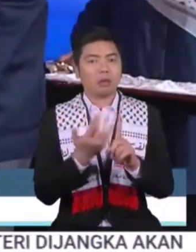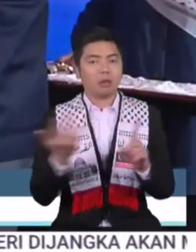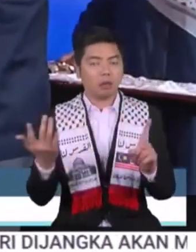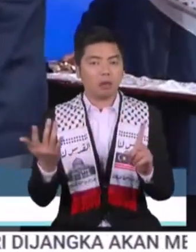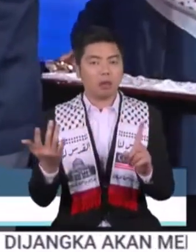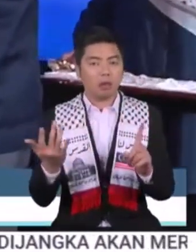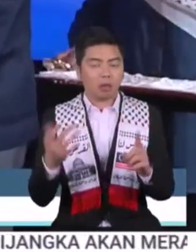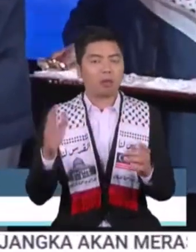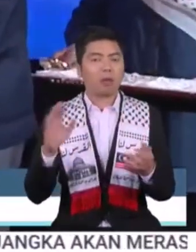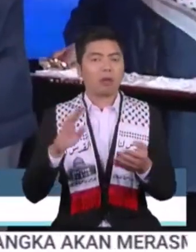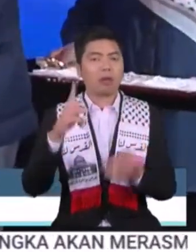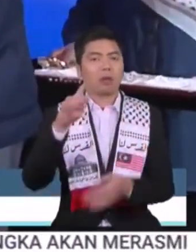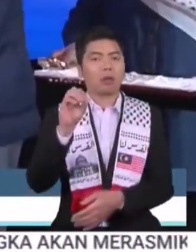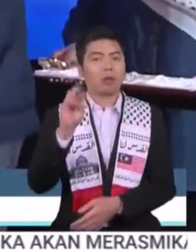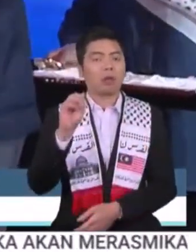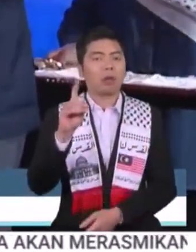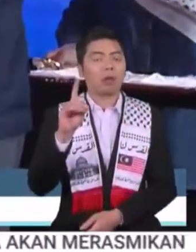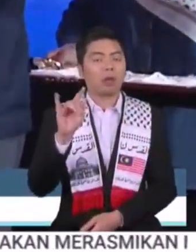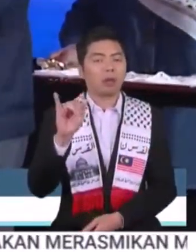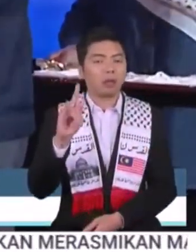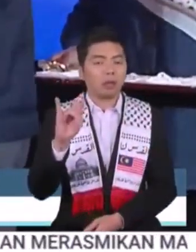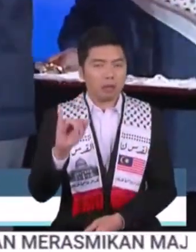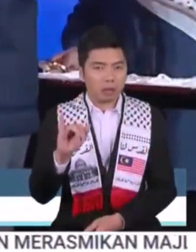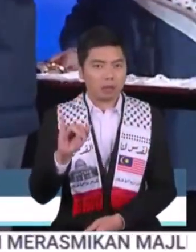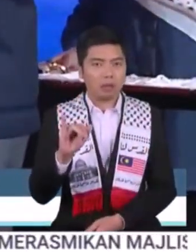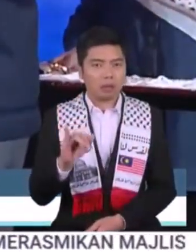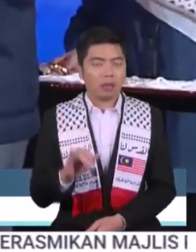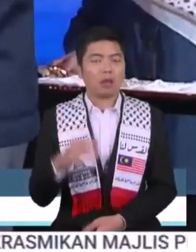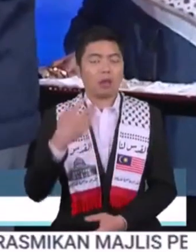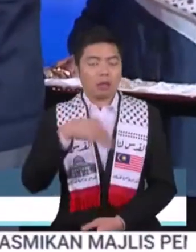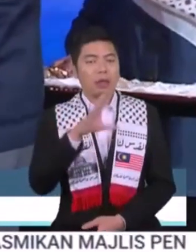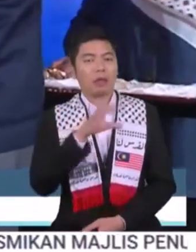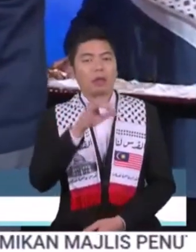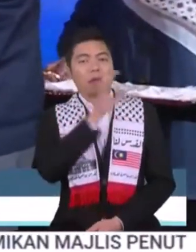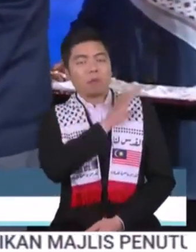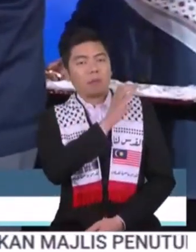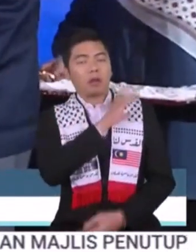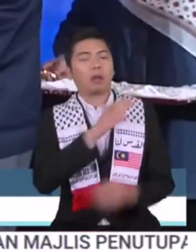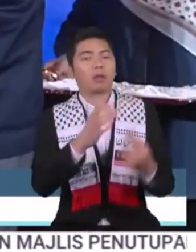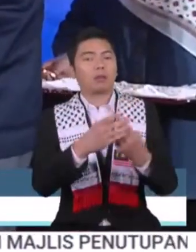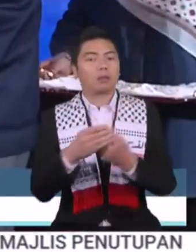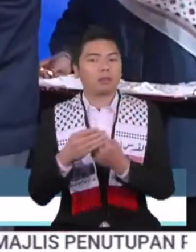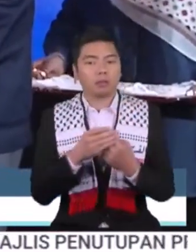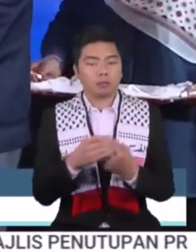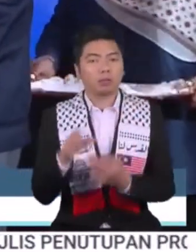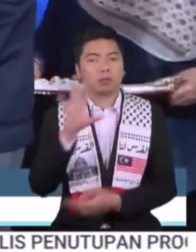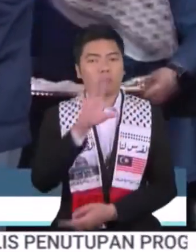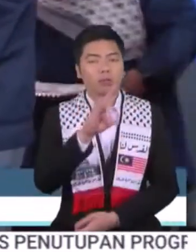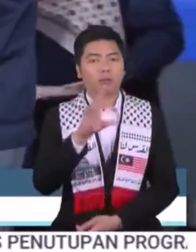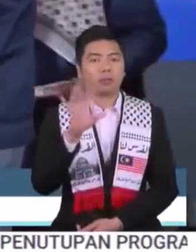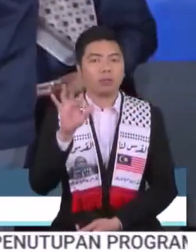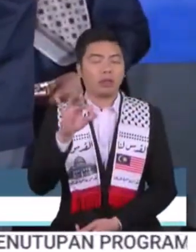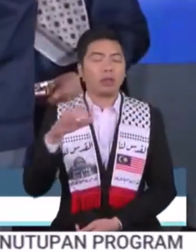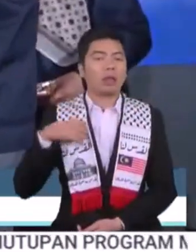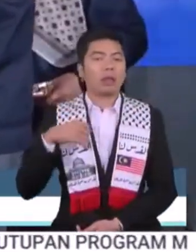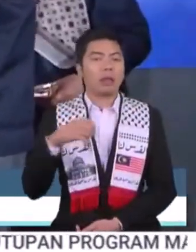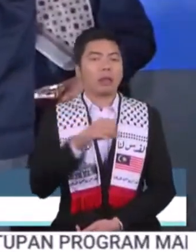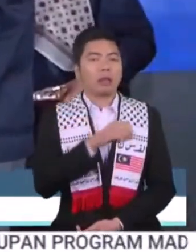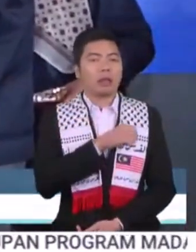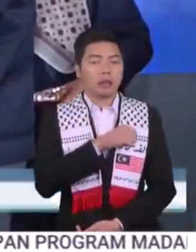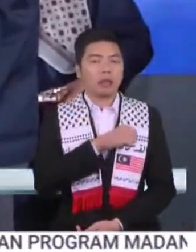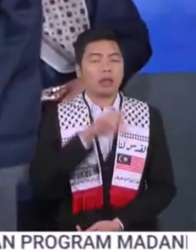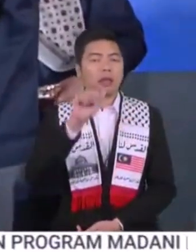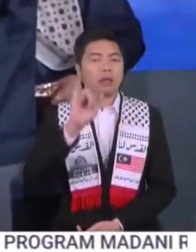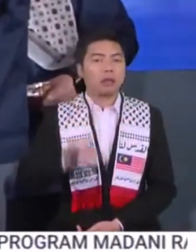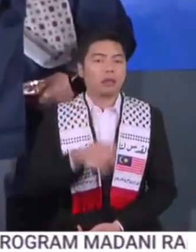564 mediator komuniti terdiri daripada 163 pegawai perpaduan, 379 ahli jawatankuasa